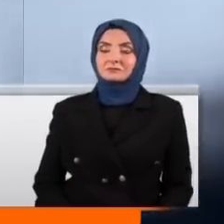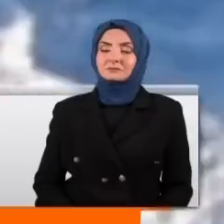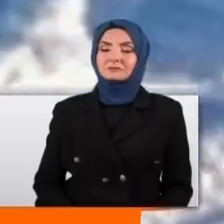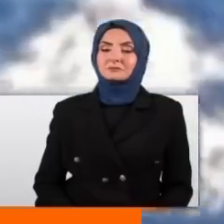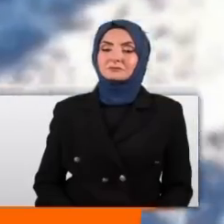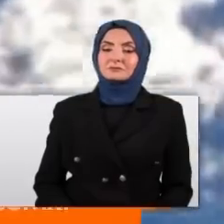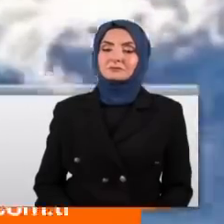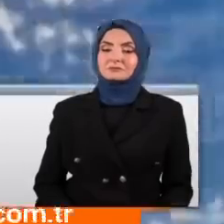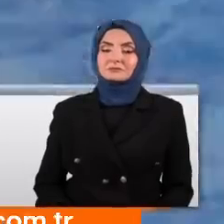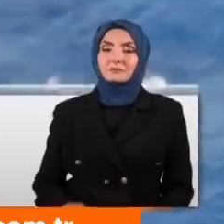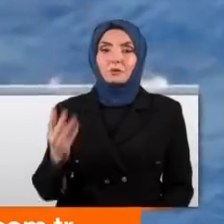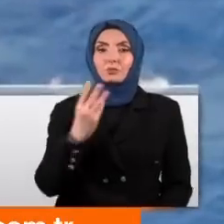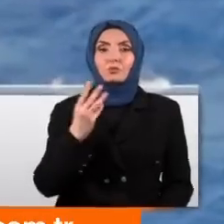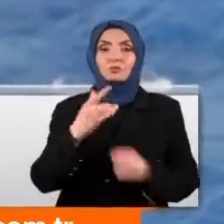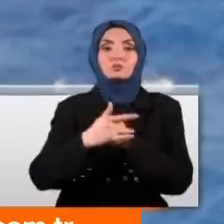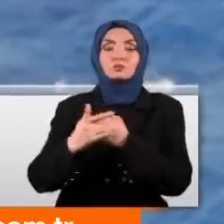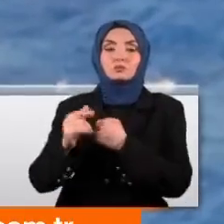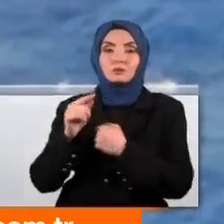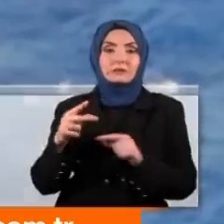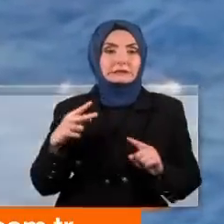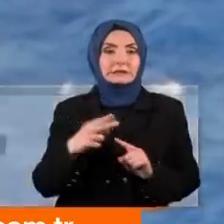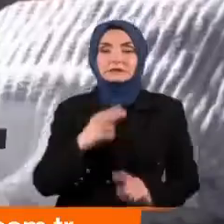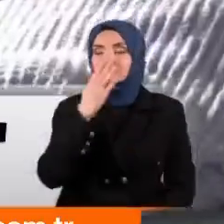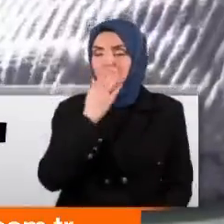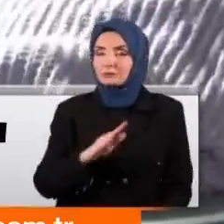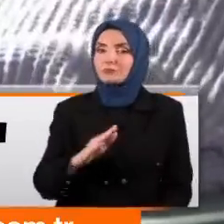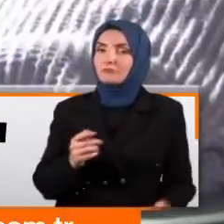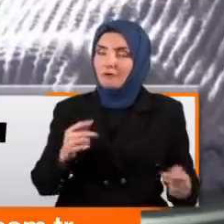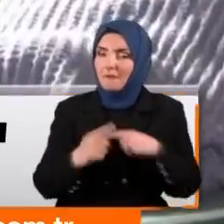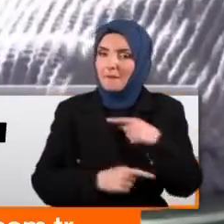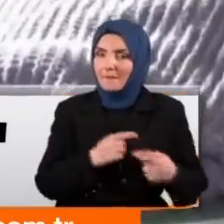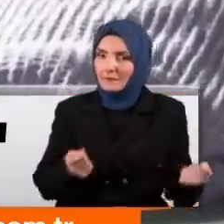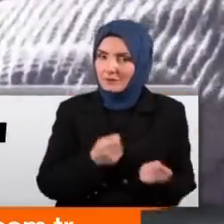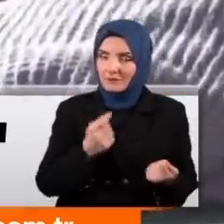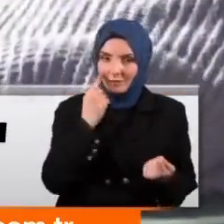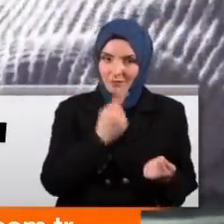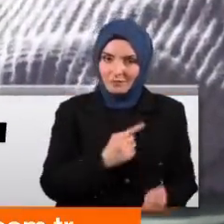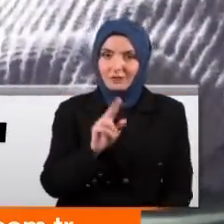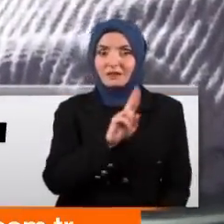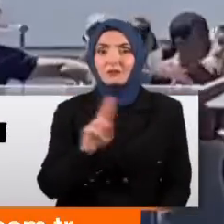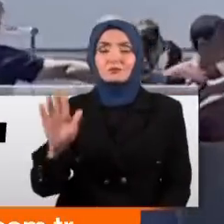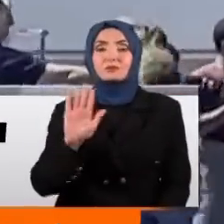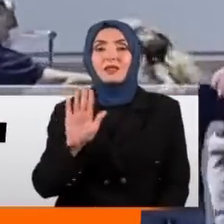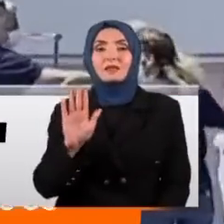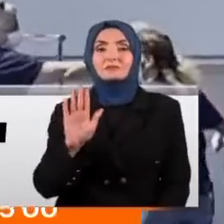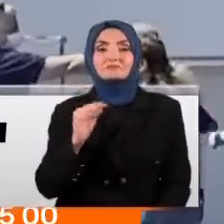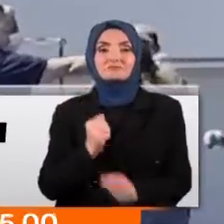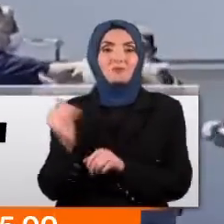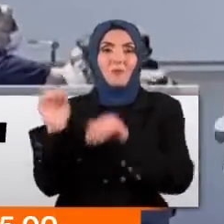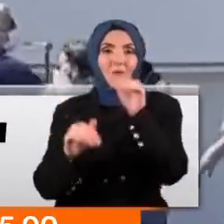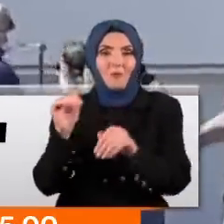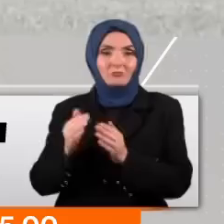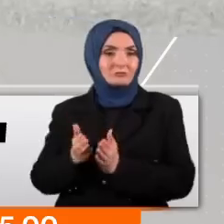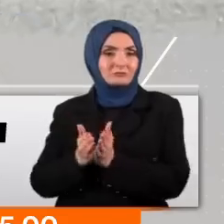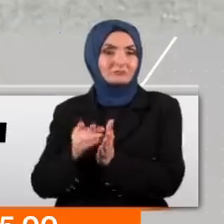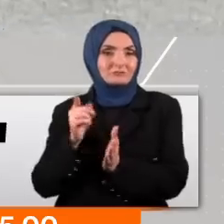3 ülkenin kesintisiz arama çalışmaları sosyal medyada 750 göçmenin hayatının Hiç mi değeri yoktu tartışmalarını